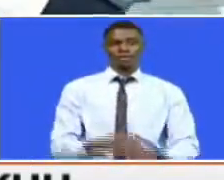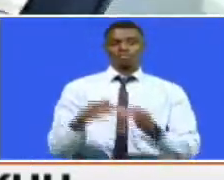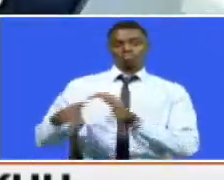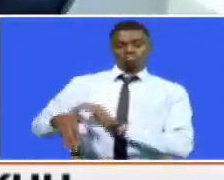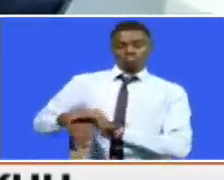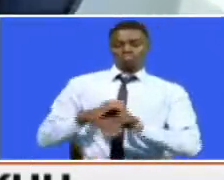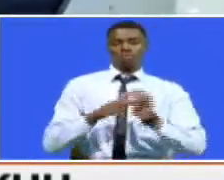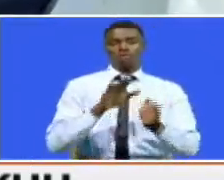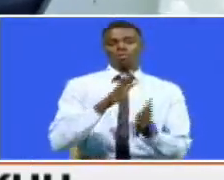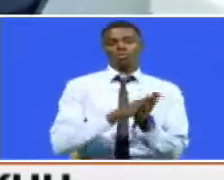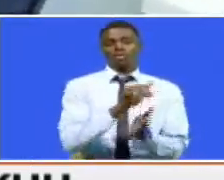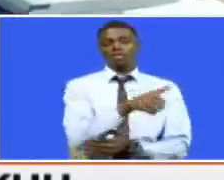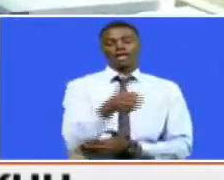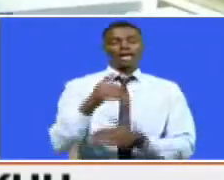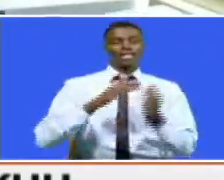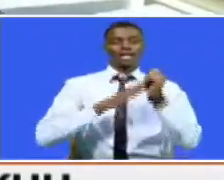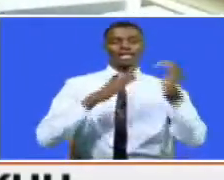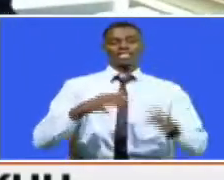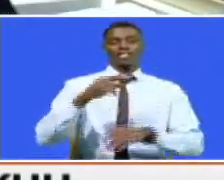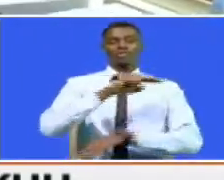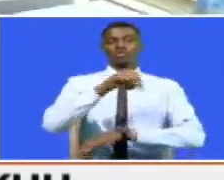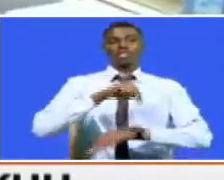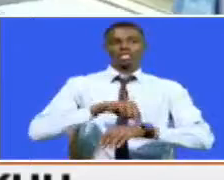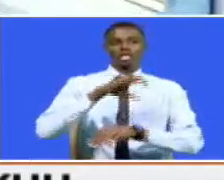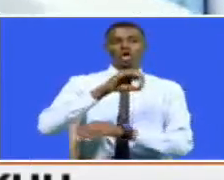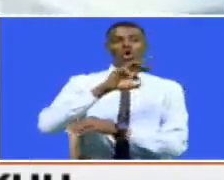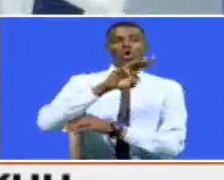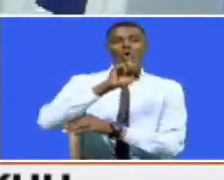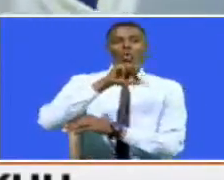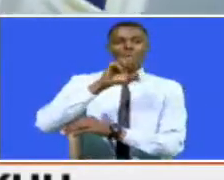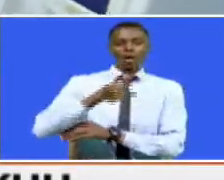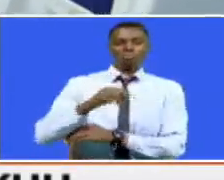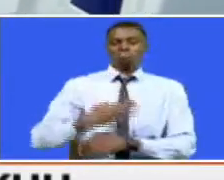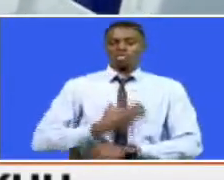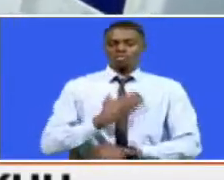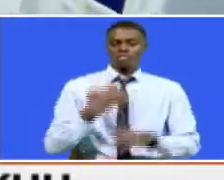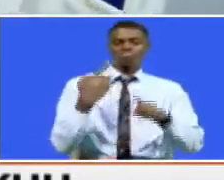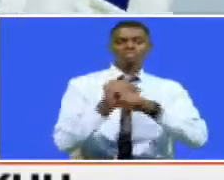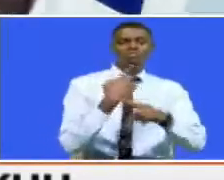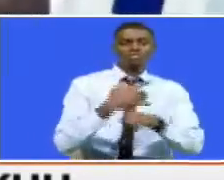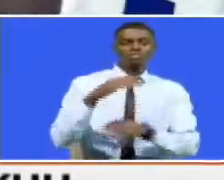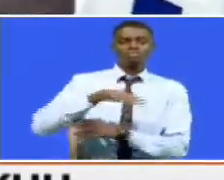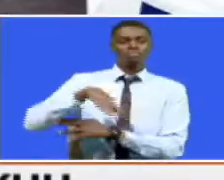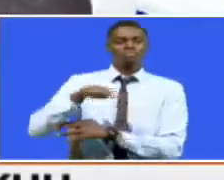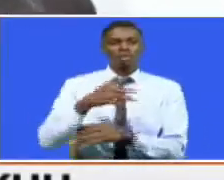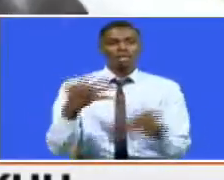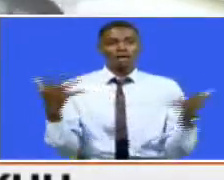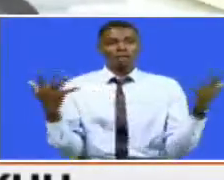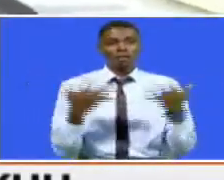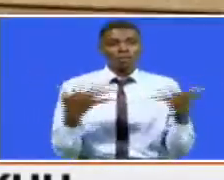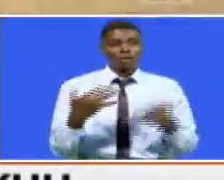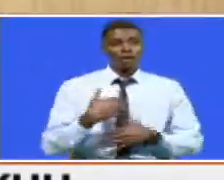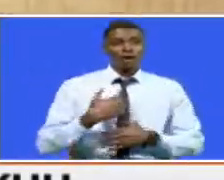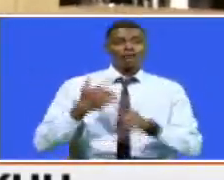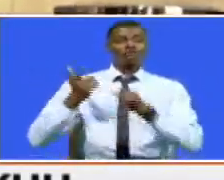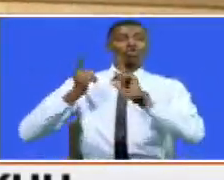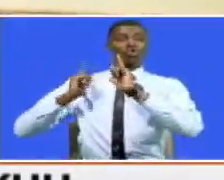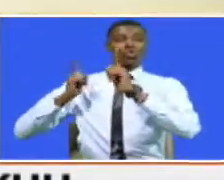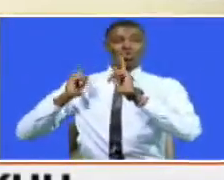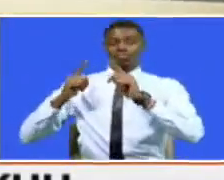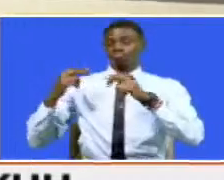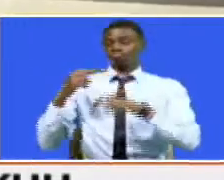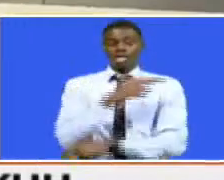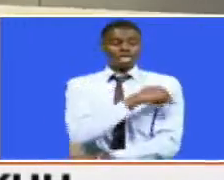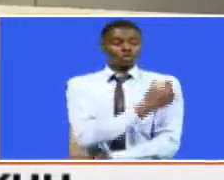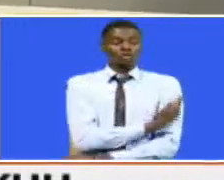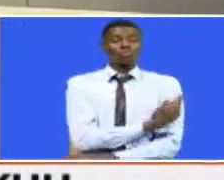Akiandamana na viongozi wengine wa kitaifa, Owalo alizuru maeneo mbalimbali ikiwemo kulikokuwa na lori hili lililofanywa